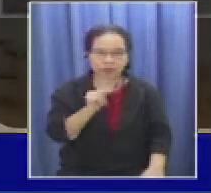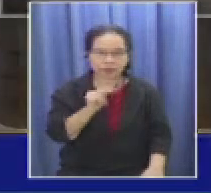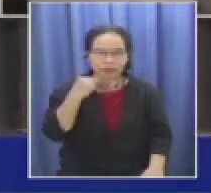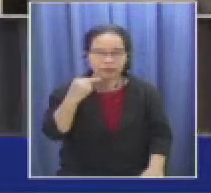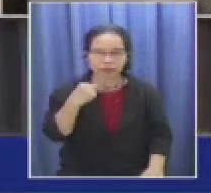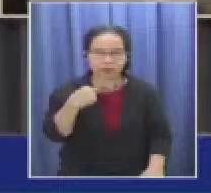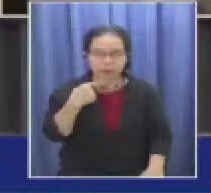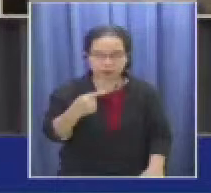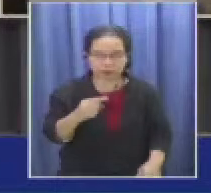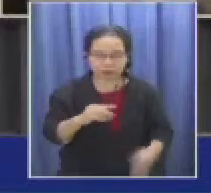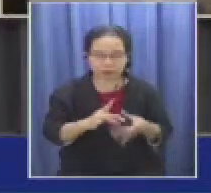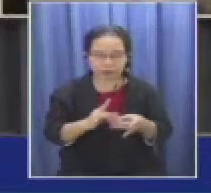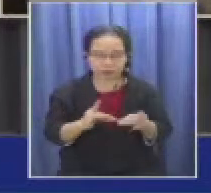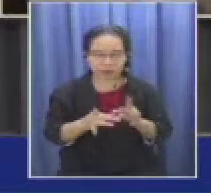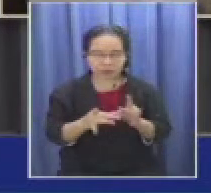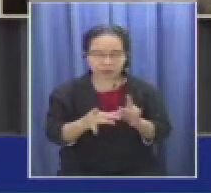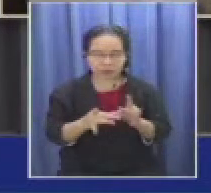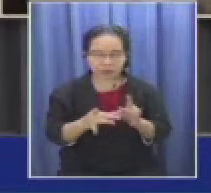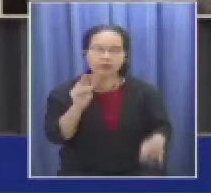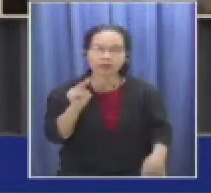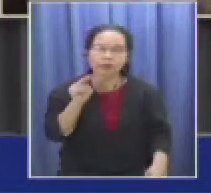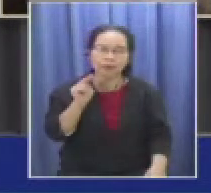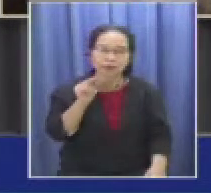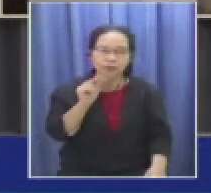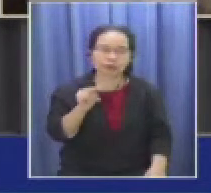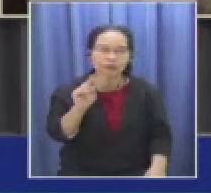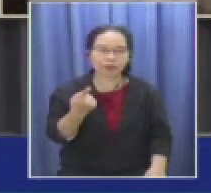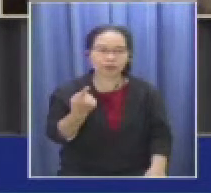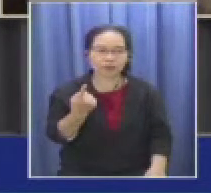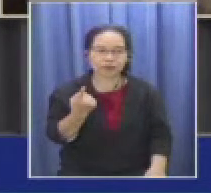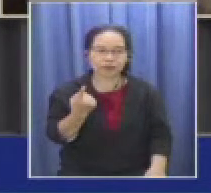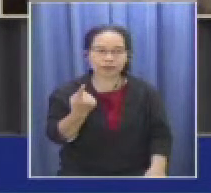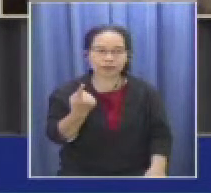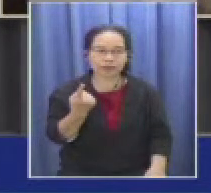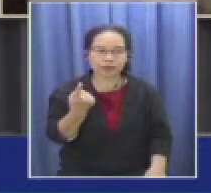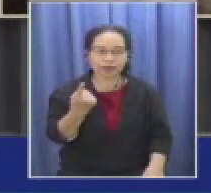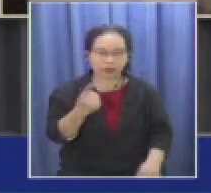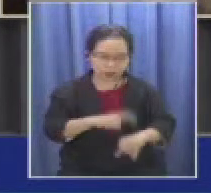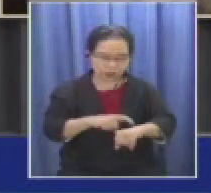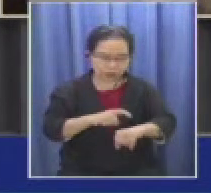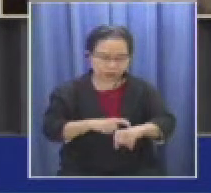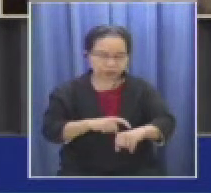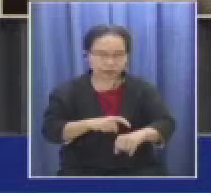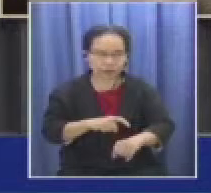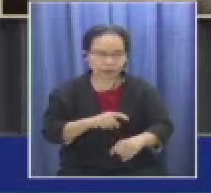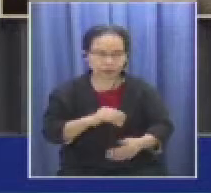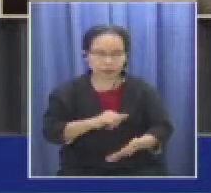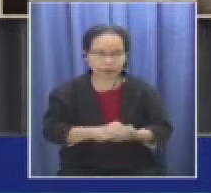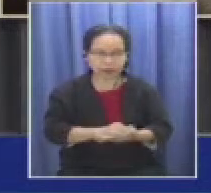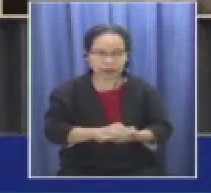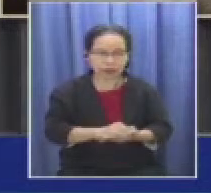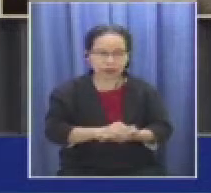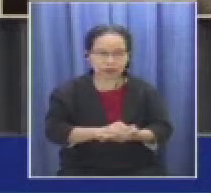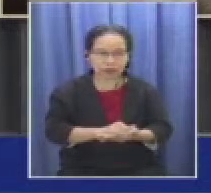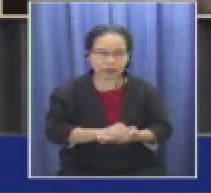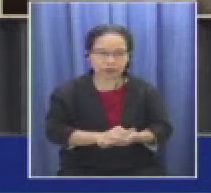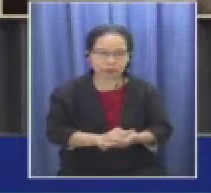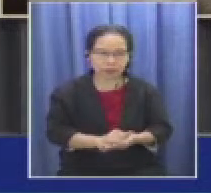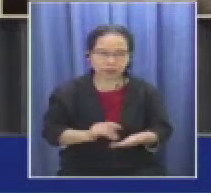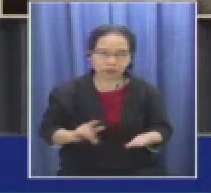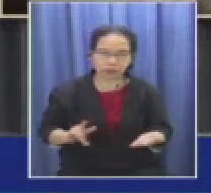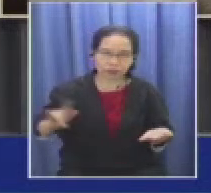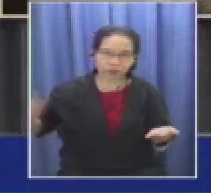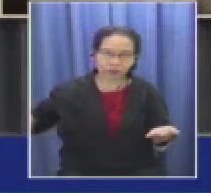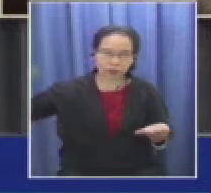a gyede sɛ nam wutumi so bɛma meyere nya yaresa yɛyɛ mpaebɔ na wohia